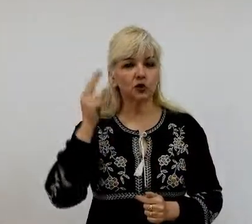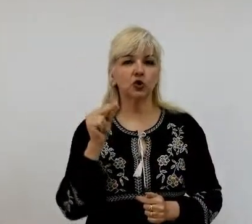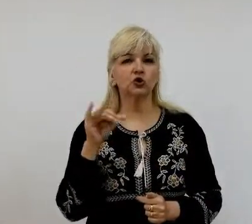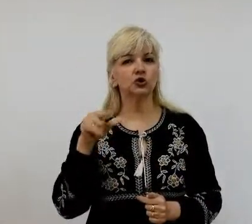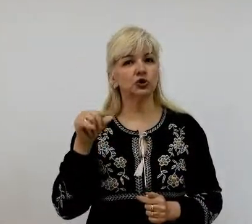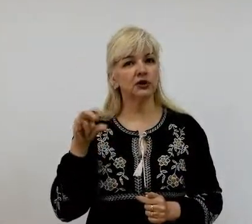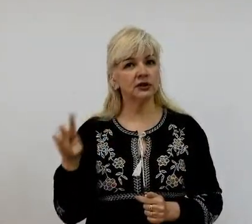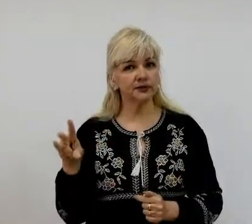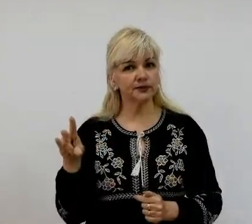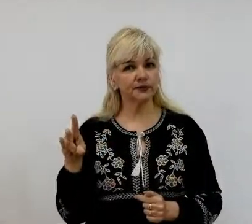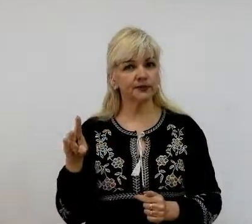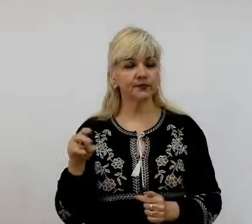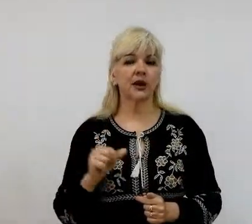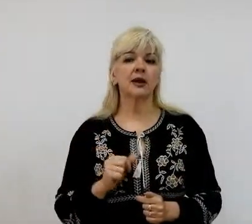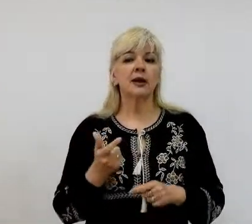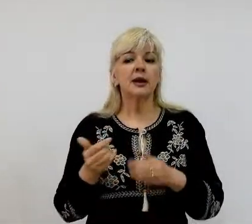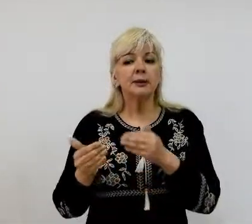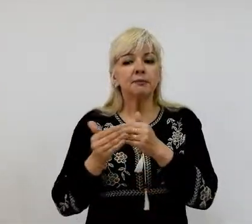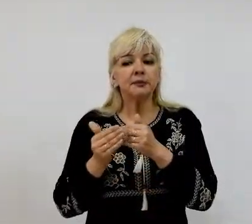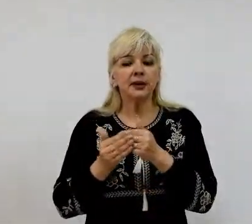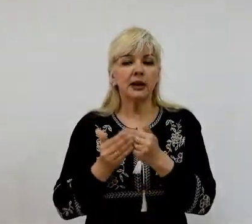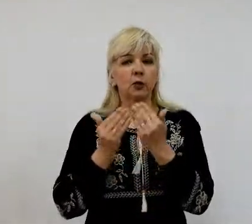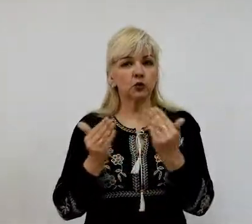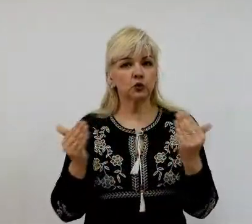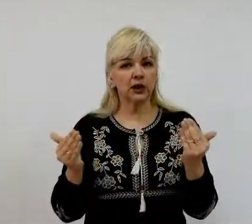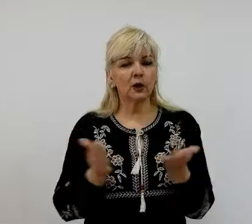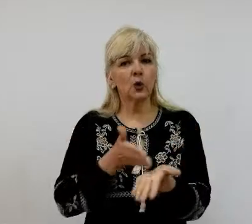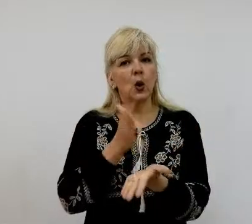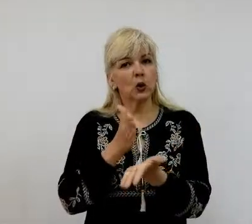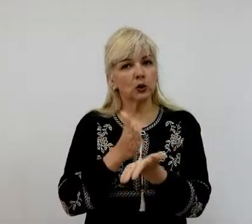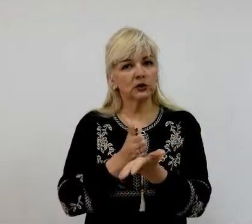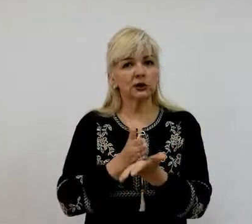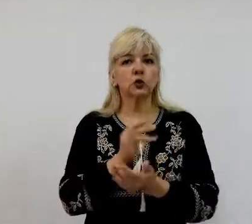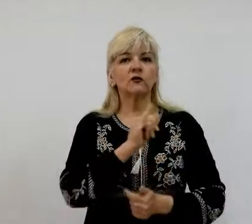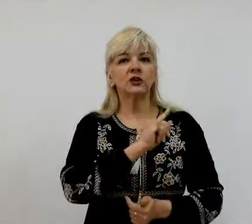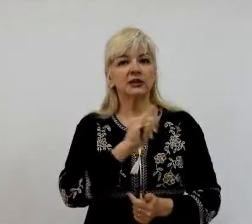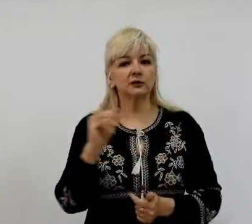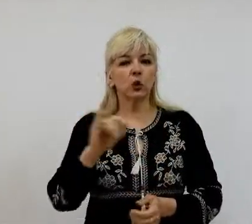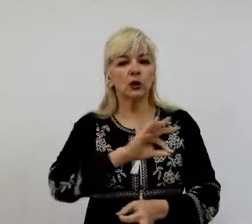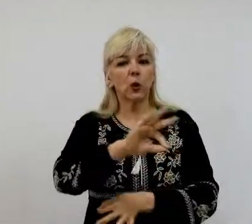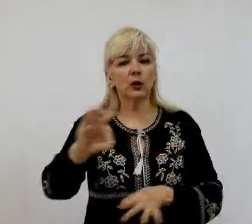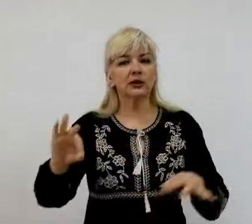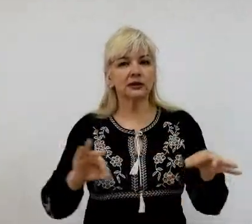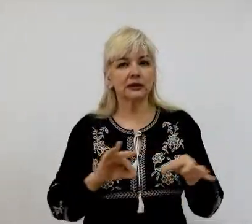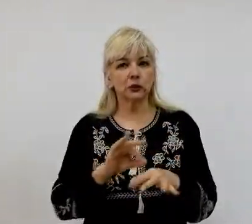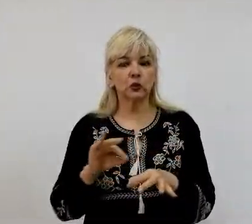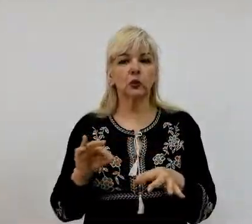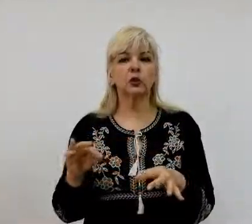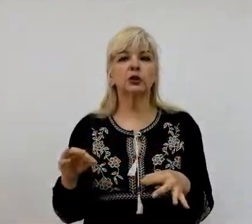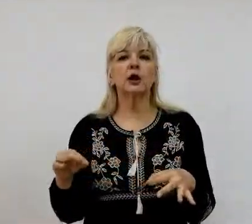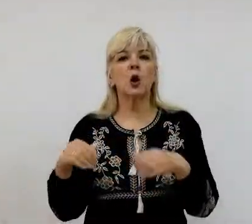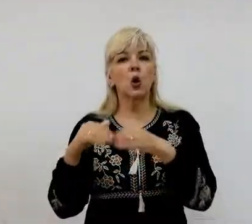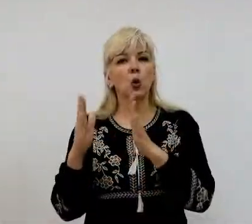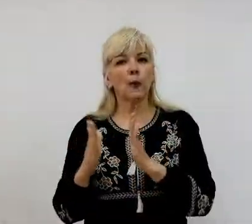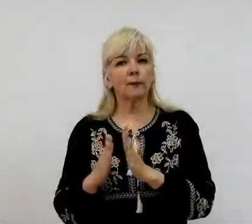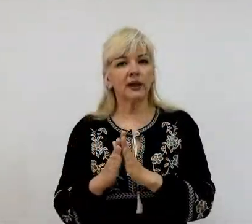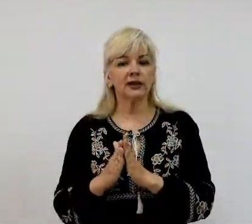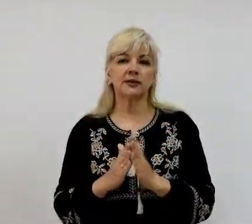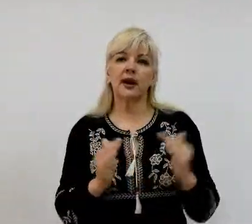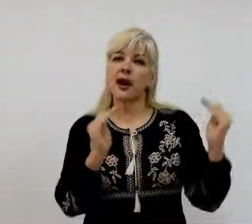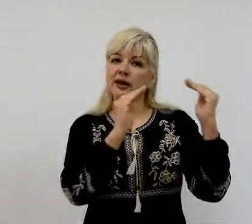Пресвятої Богородиці. В ній перепоховані останки козаків і жителів міста із цвинтаря